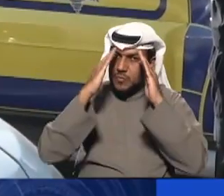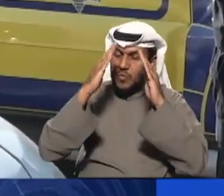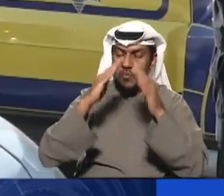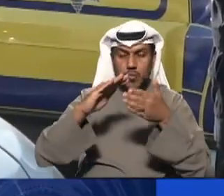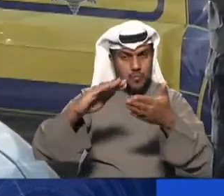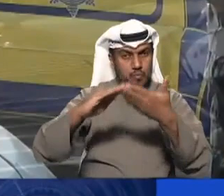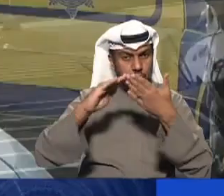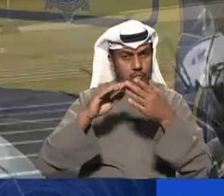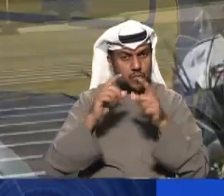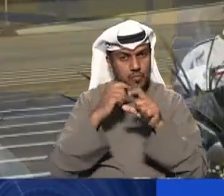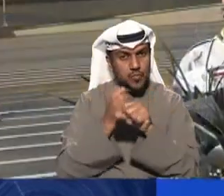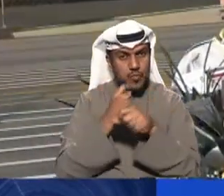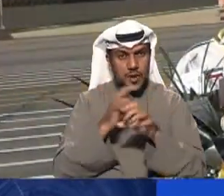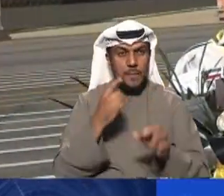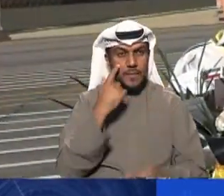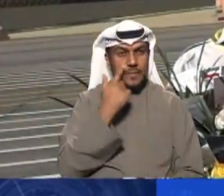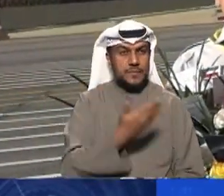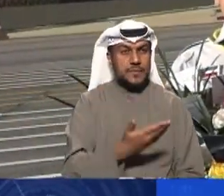في يومهم.